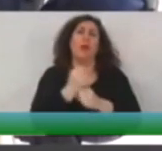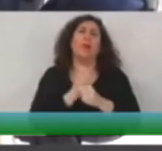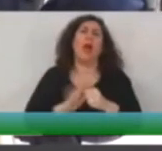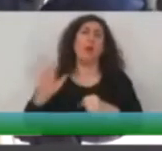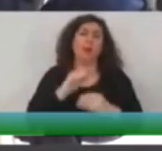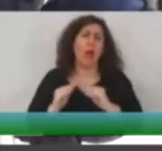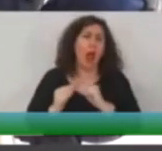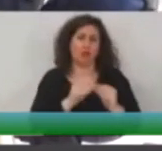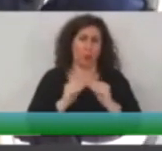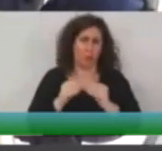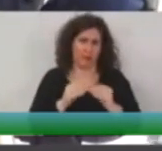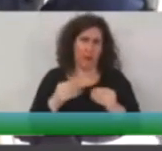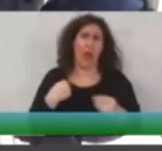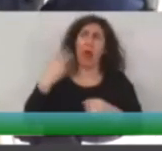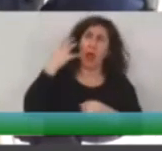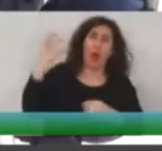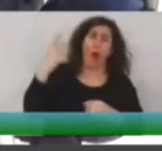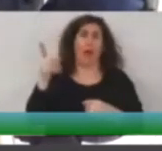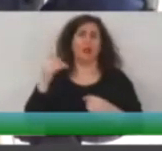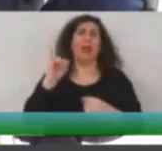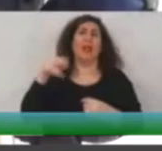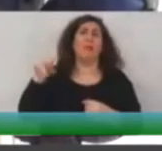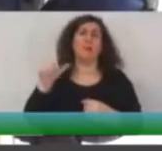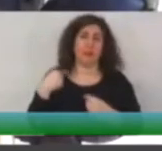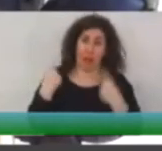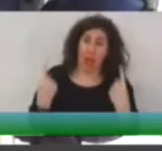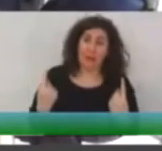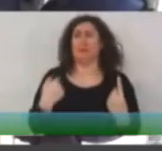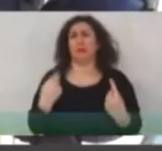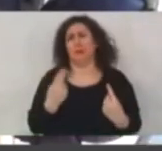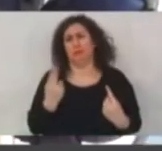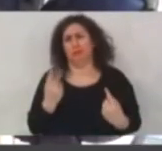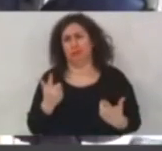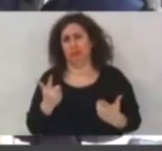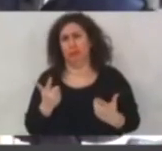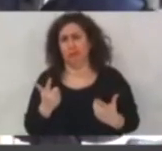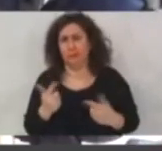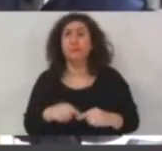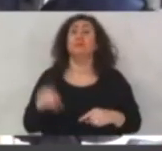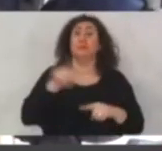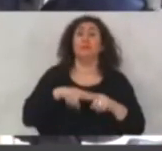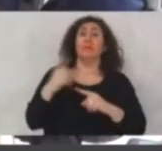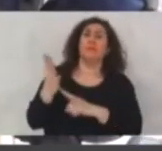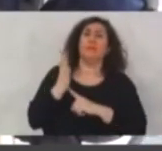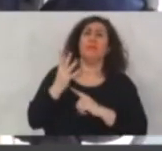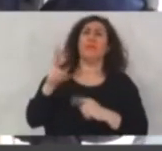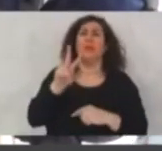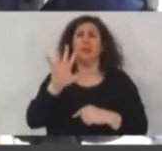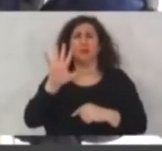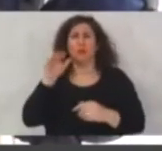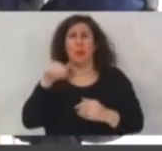possiamo attendere i tempi dell'INPS, ma ci hanno anche dimostrato la questione dei 25.000 euro